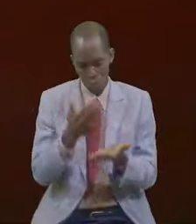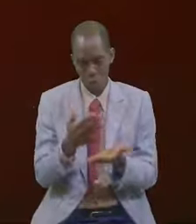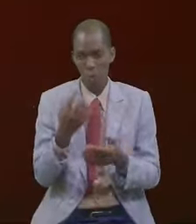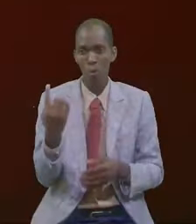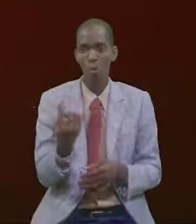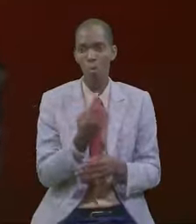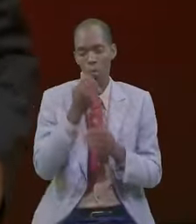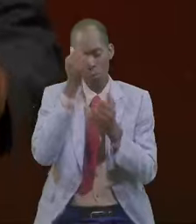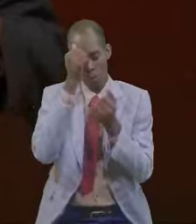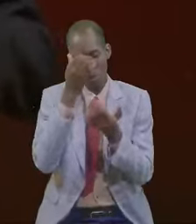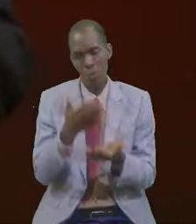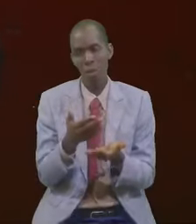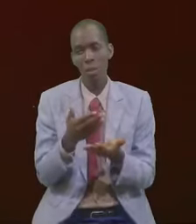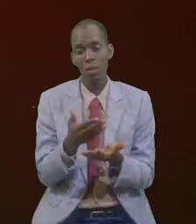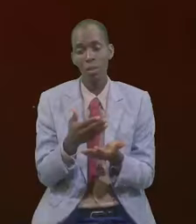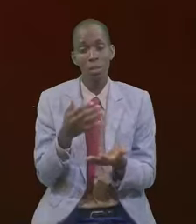Obéis, obéis.